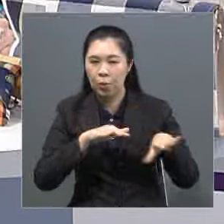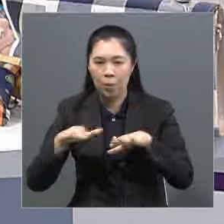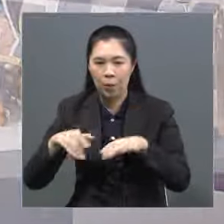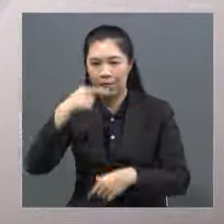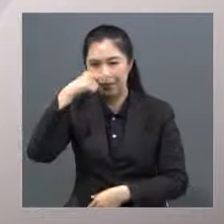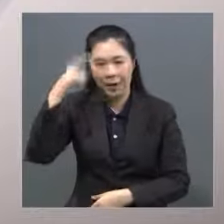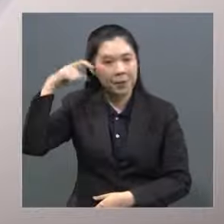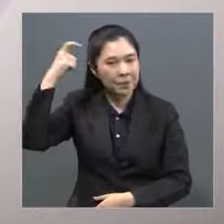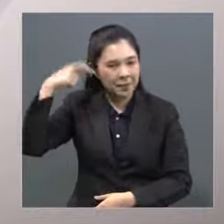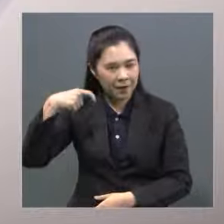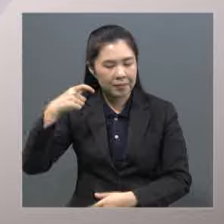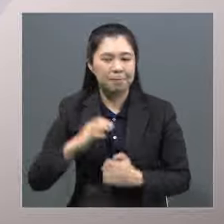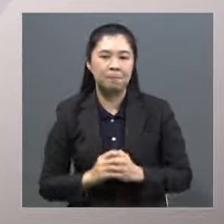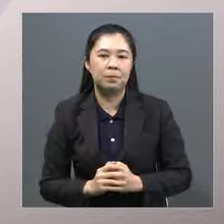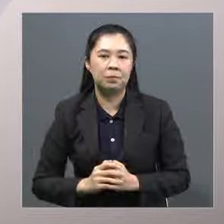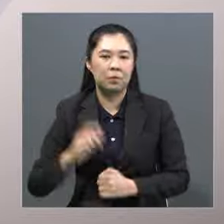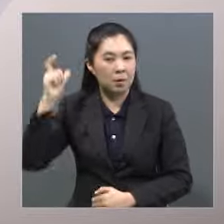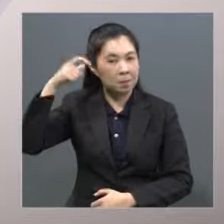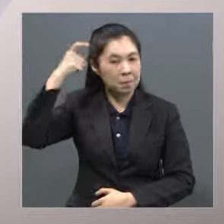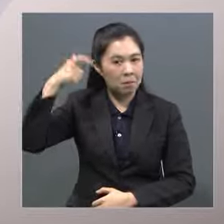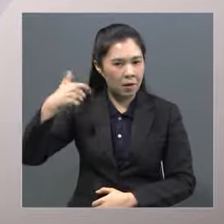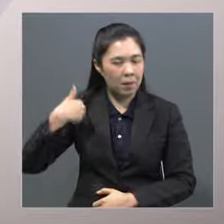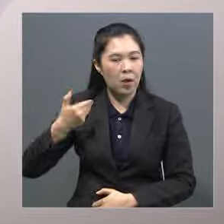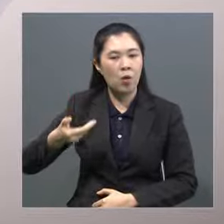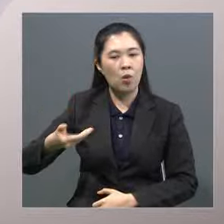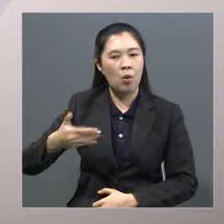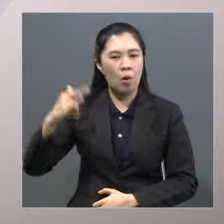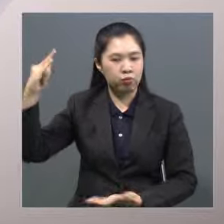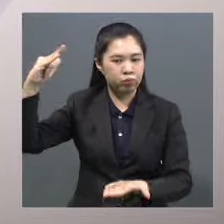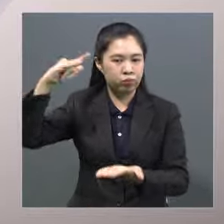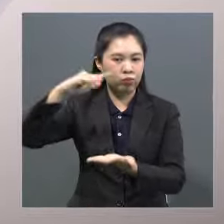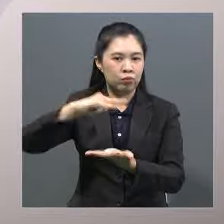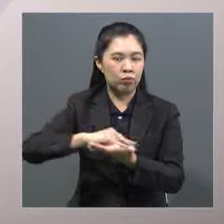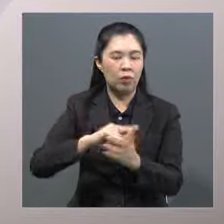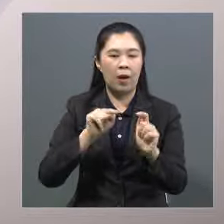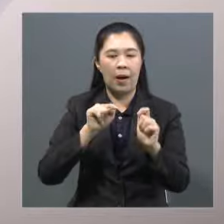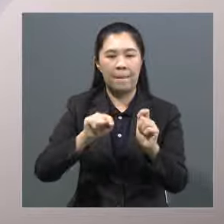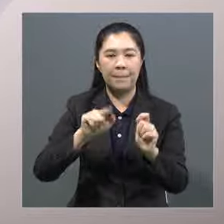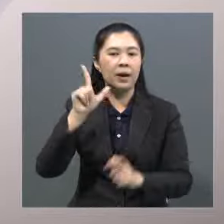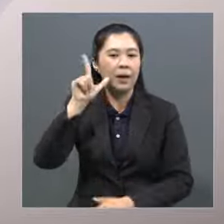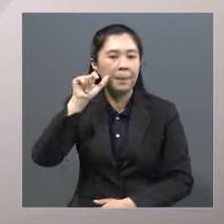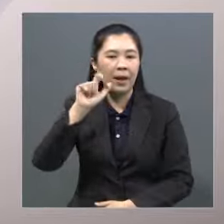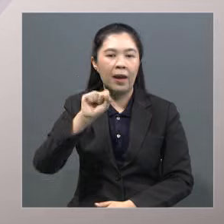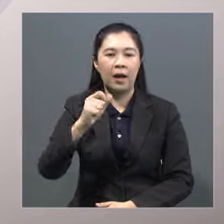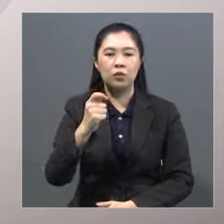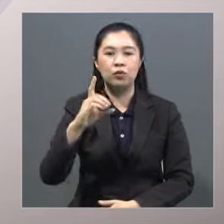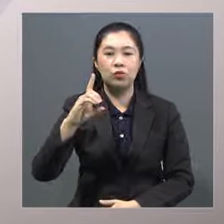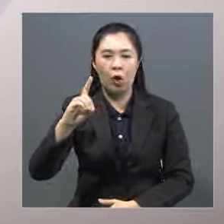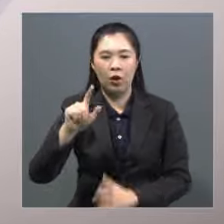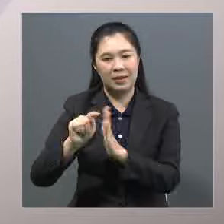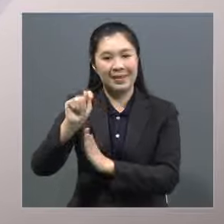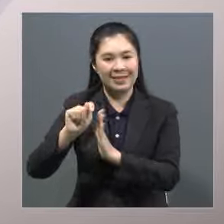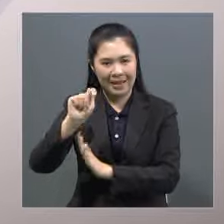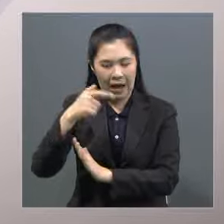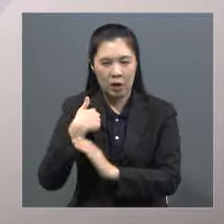ค่ะโดยเฉพาะกรณีที่เมียนมามีการขออนุญาตนำเครื่องบินลงจอดที่อำเภอแม่สอดจังหวัดตากนะคะรวมถึงผลกระทบที่จะเกิด